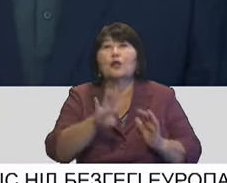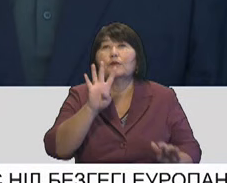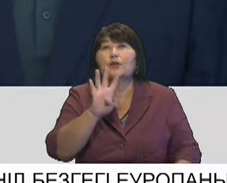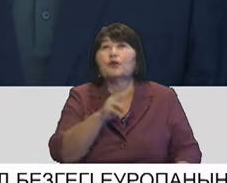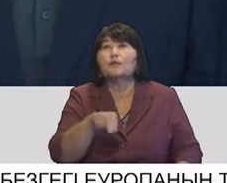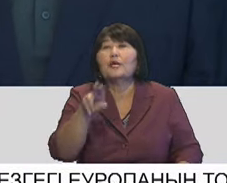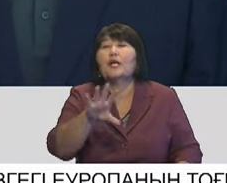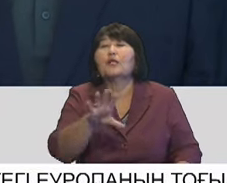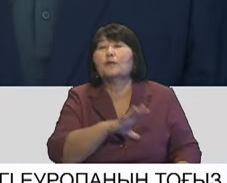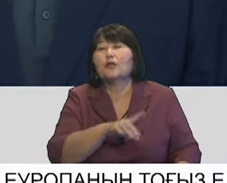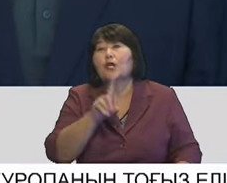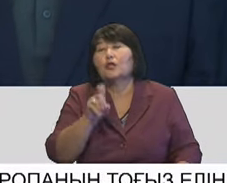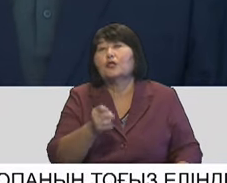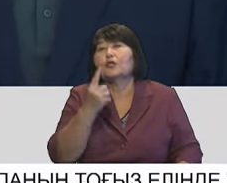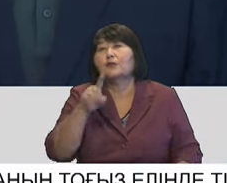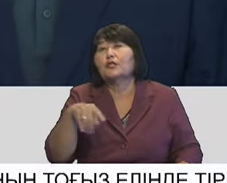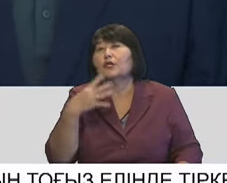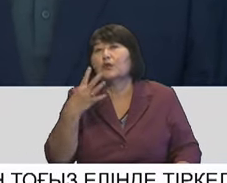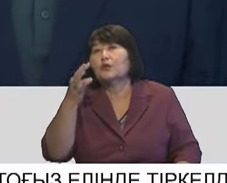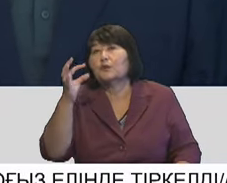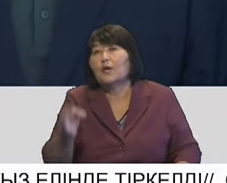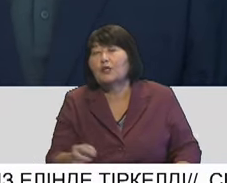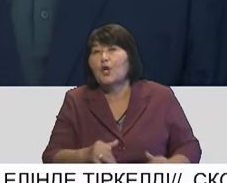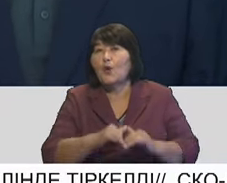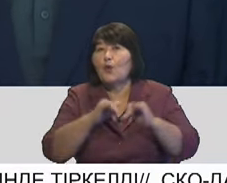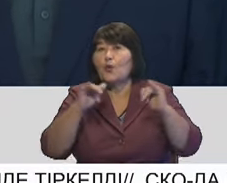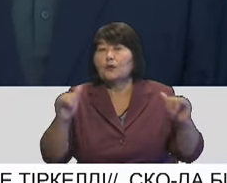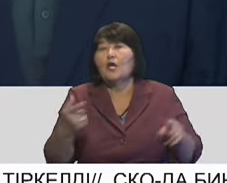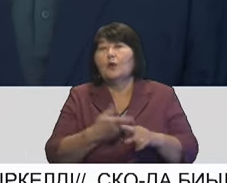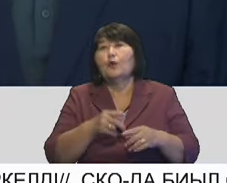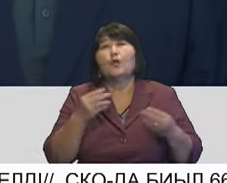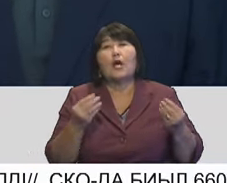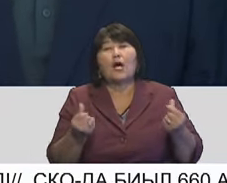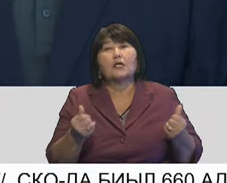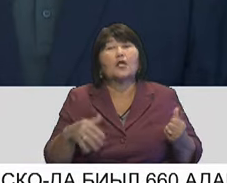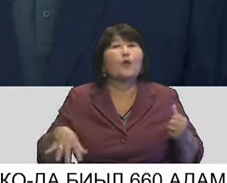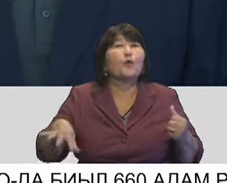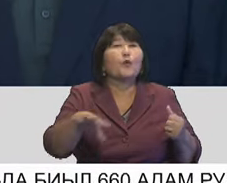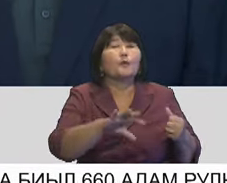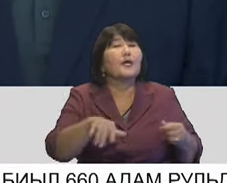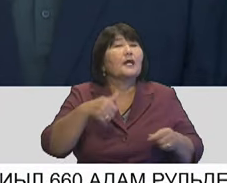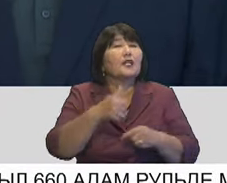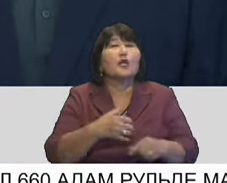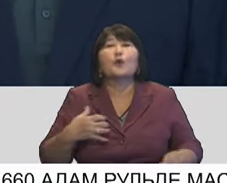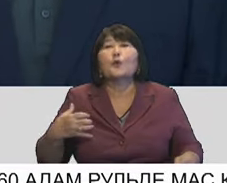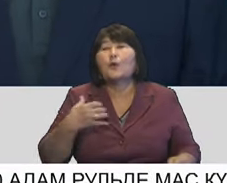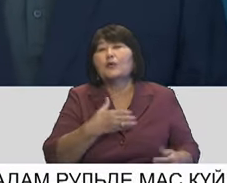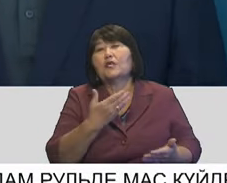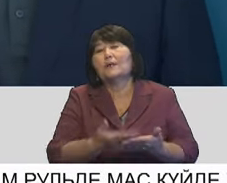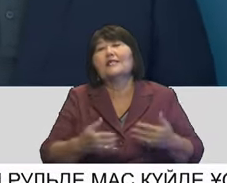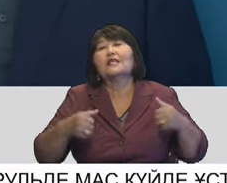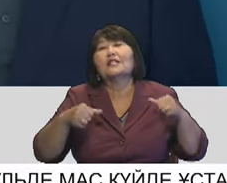теңге болатын 101.4%-ға өсім болды. Бұл қаражат өңіріміздегі ең өзекті мәселелерді